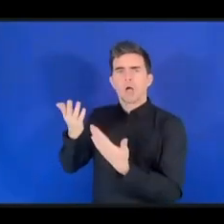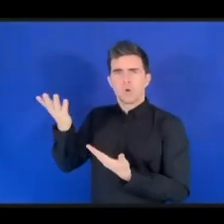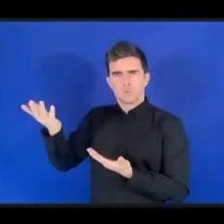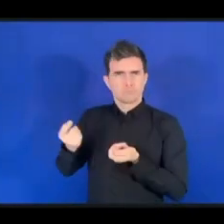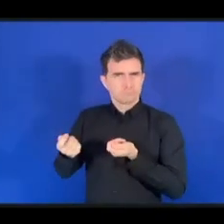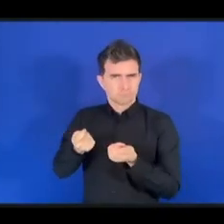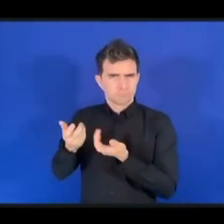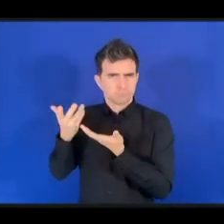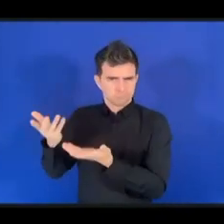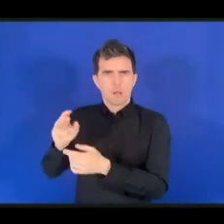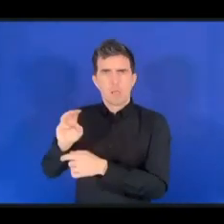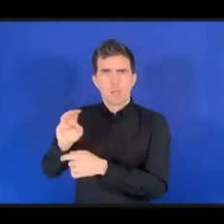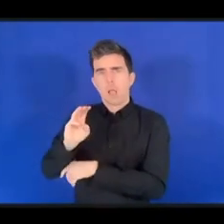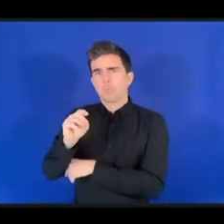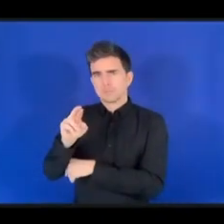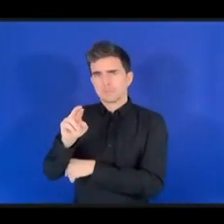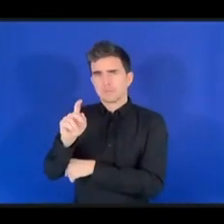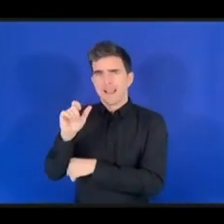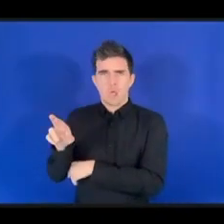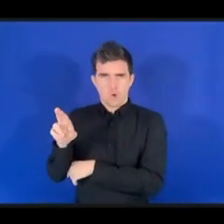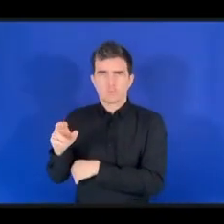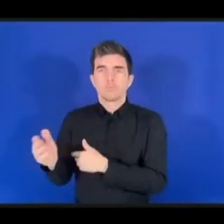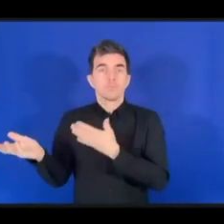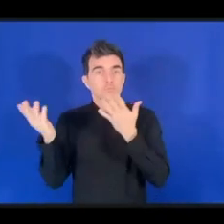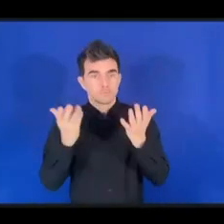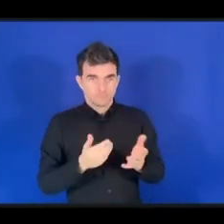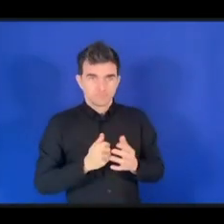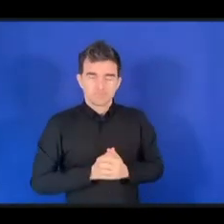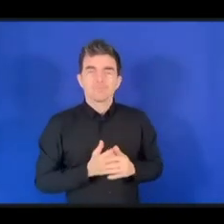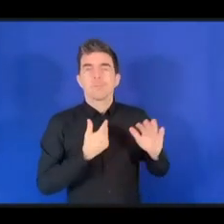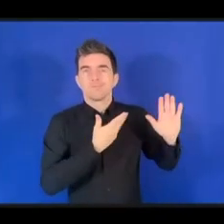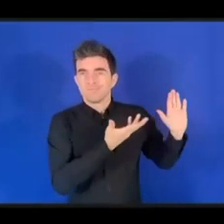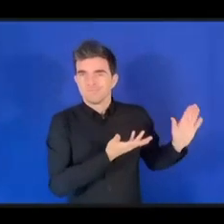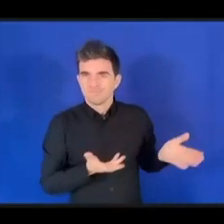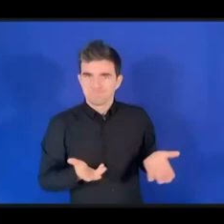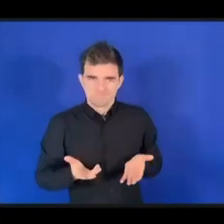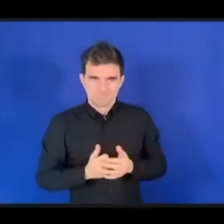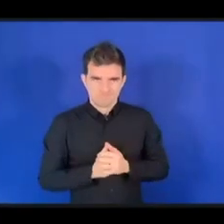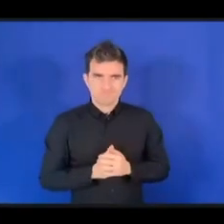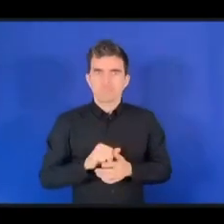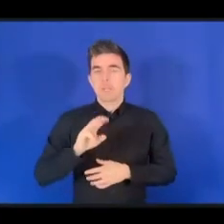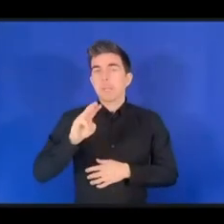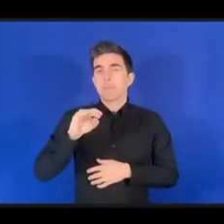الان ادعو السيده سيلفيا